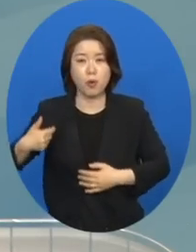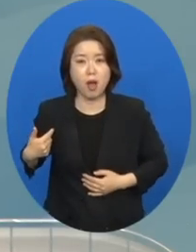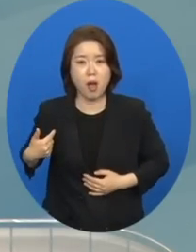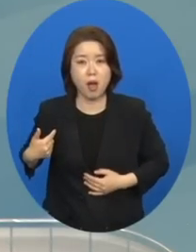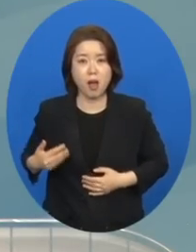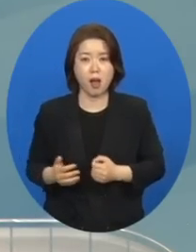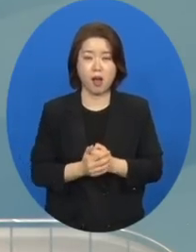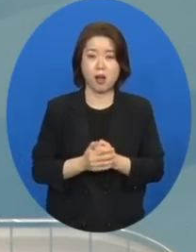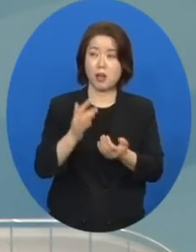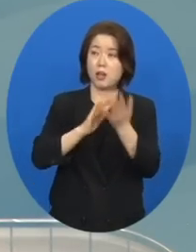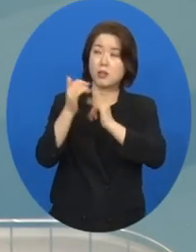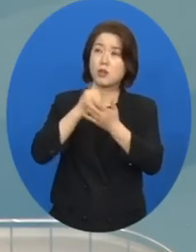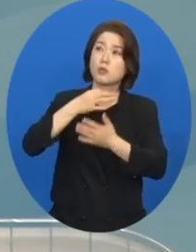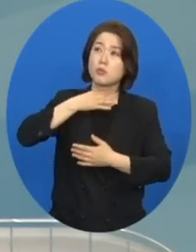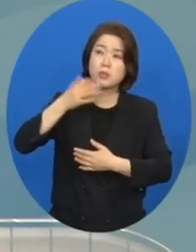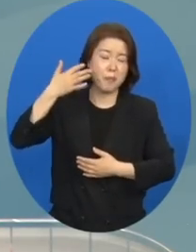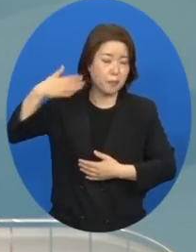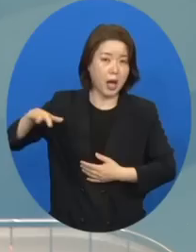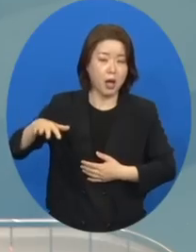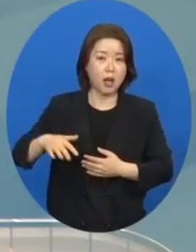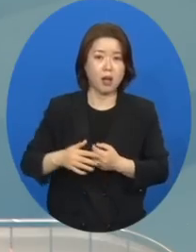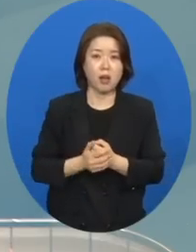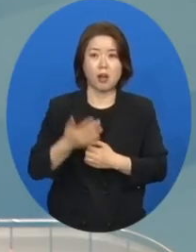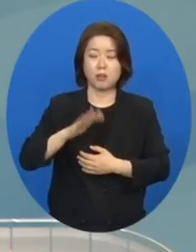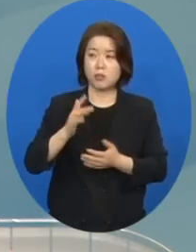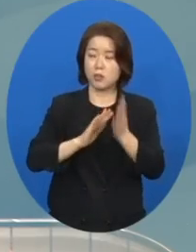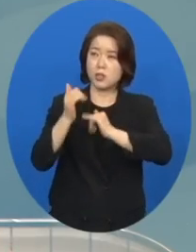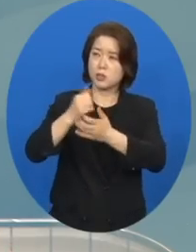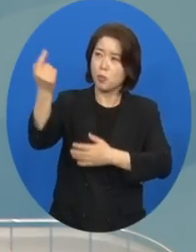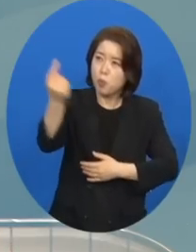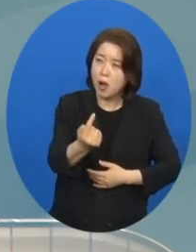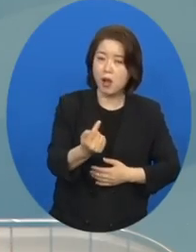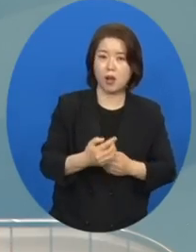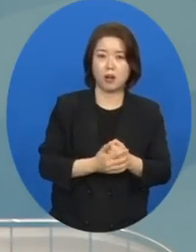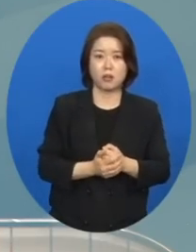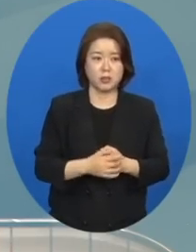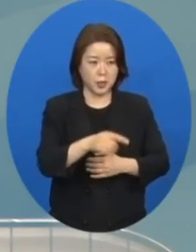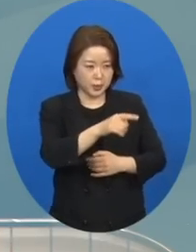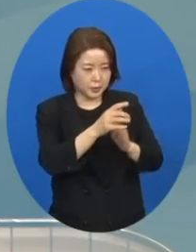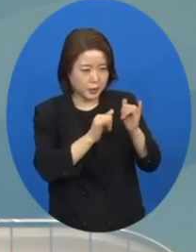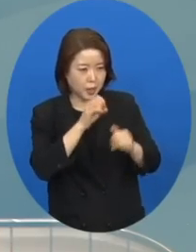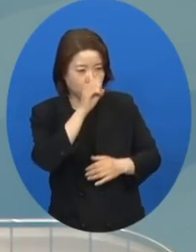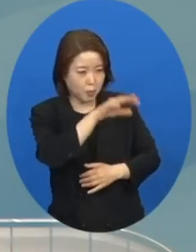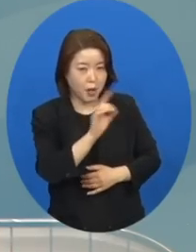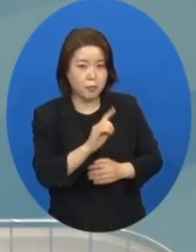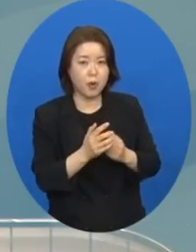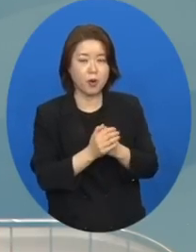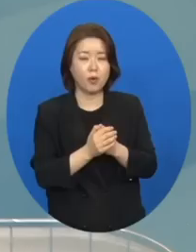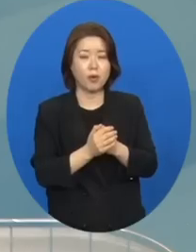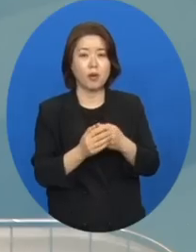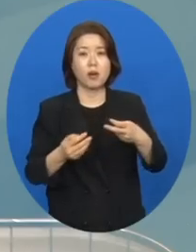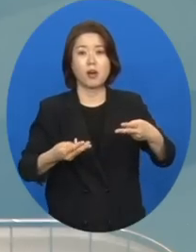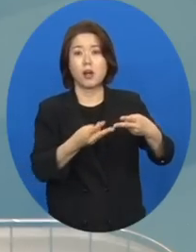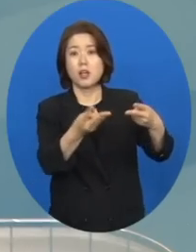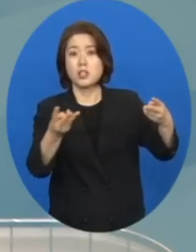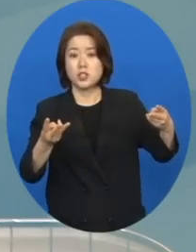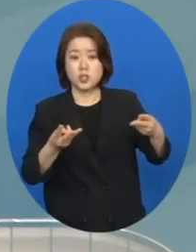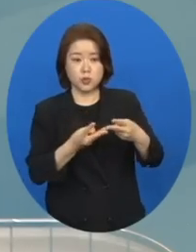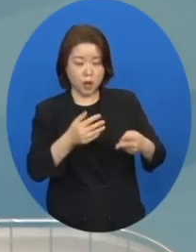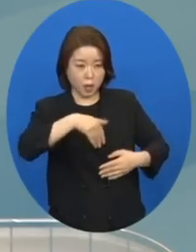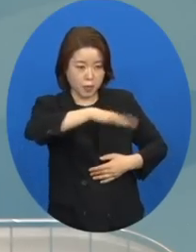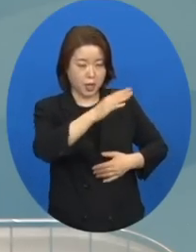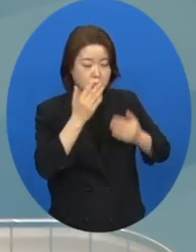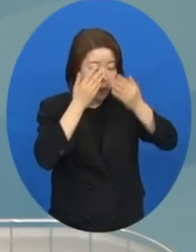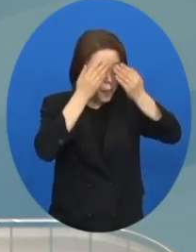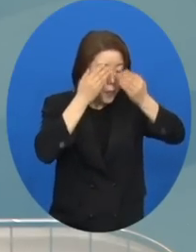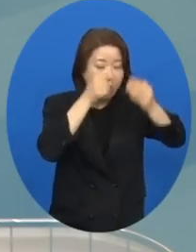예수님의 음성 들어본 적도 없습니다 근데 예수님이 오셨어요 그리고 그 사람에게 무슨 얘기를 하죠 신라 므로 가서 씻어라